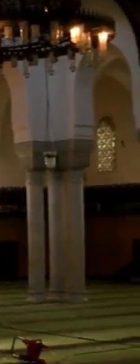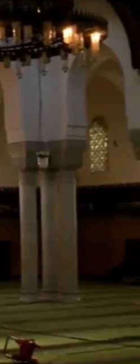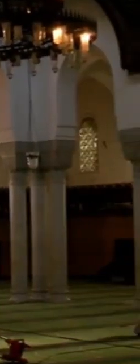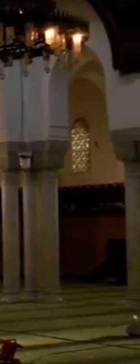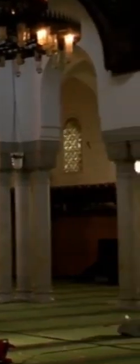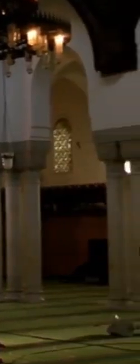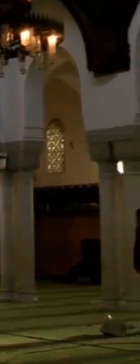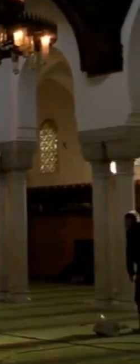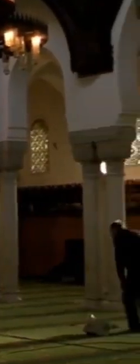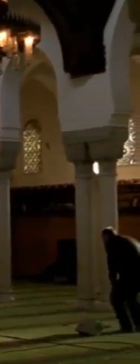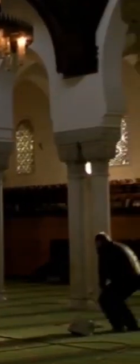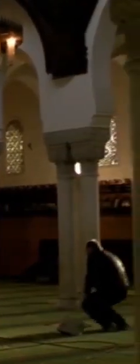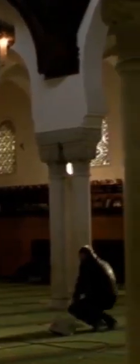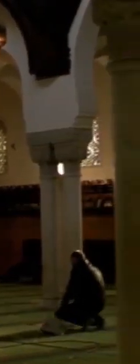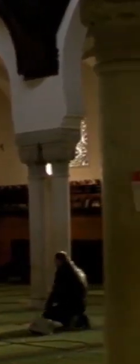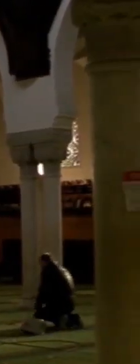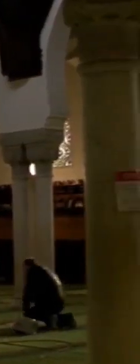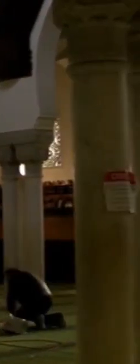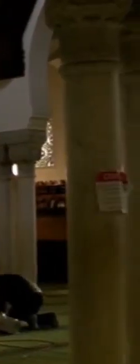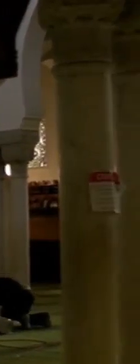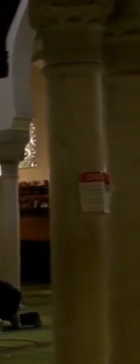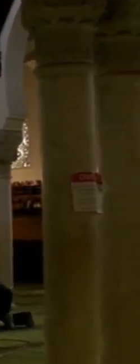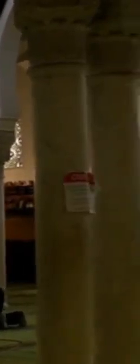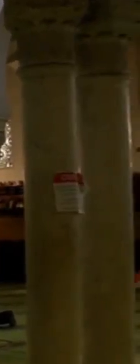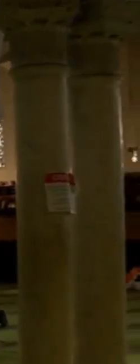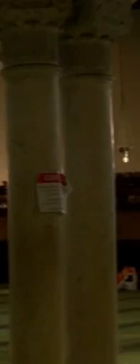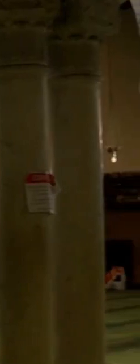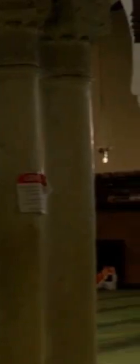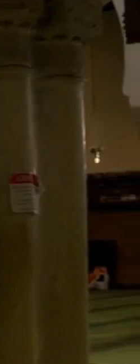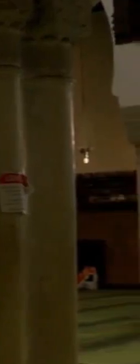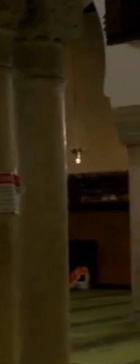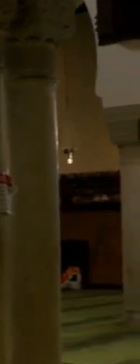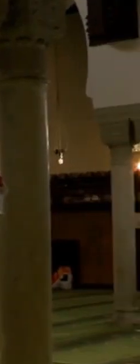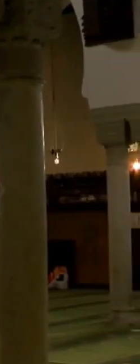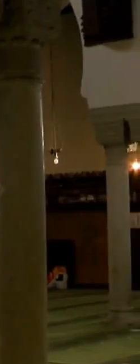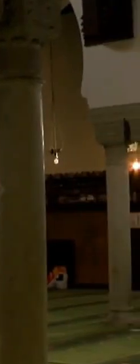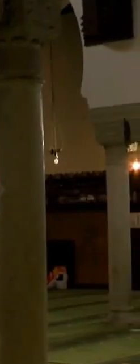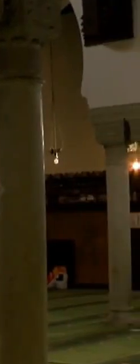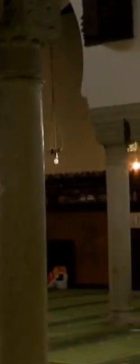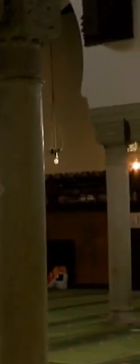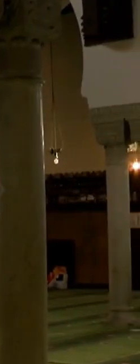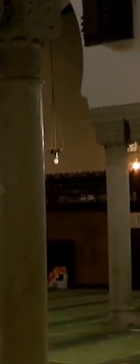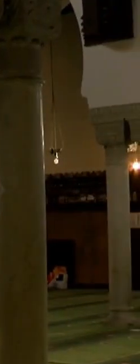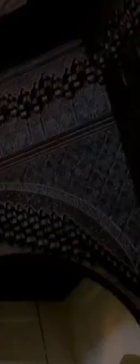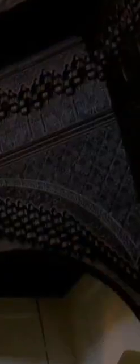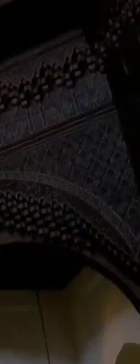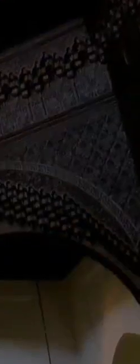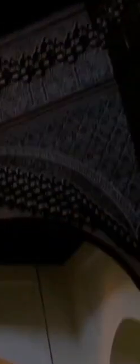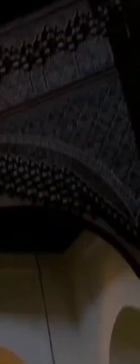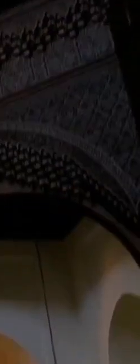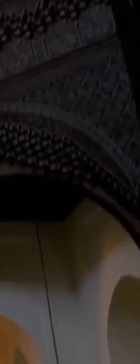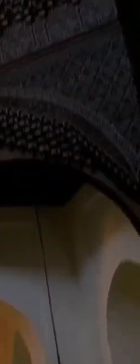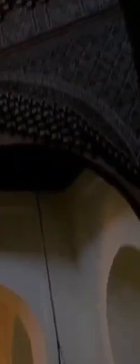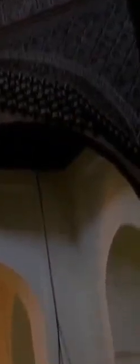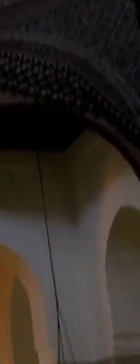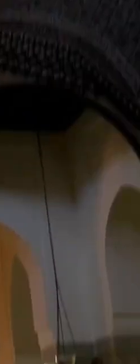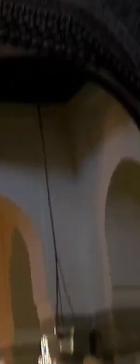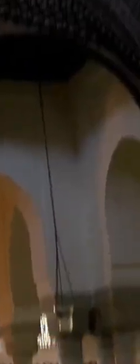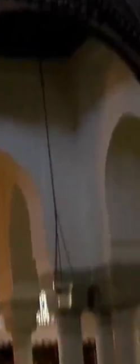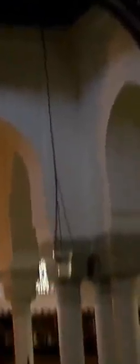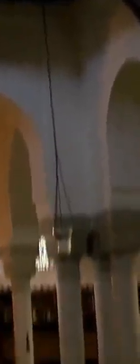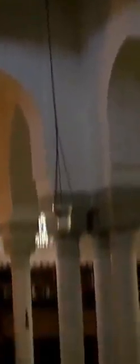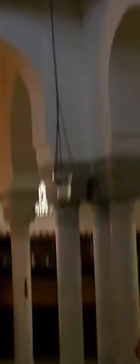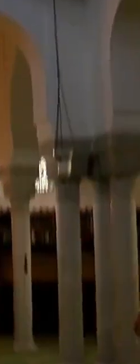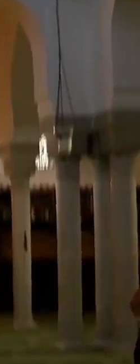الداخلية جرار بن ملاك ذلك قد كان قد أصدر عبر التويتر إدانة لهذا الفعل وقال أنه نعم. هل هناك